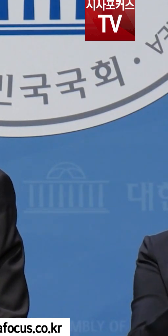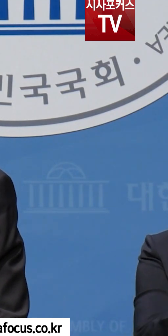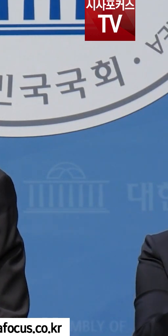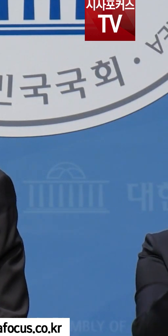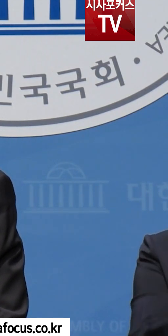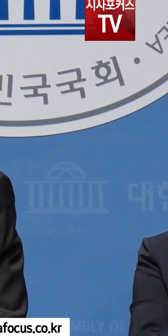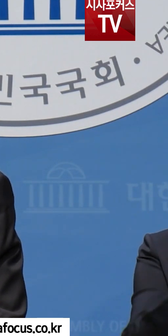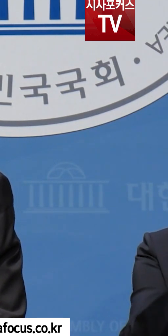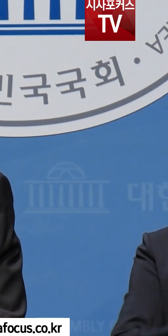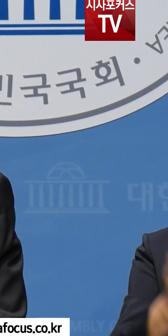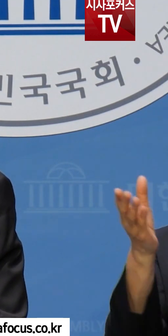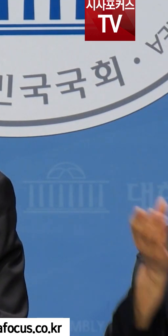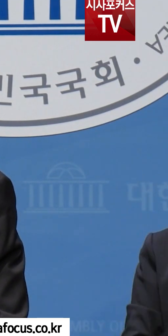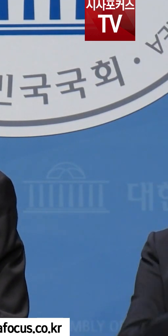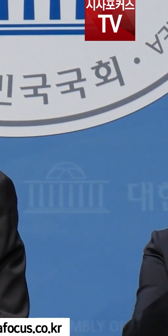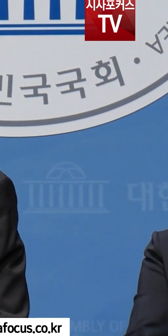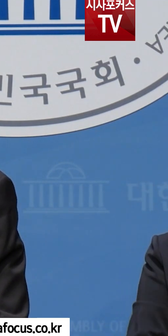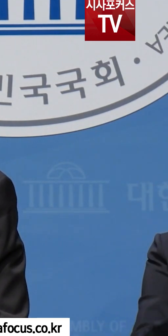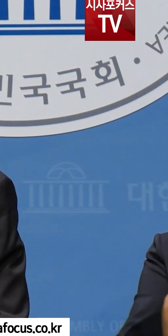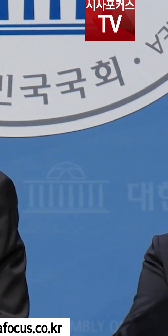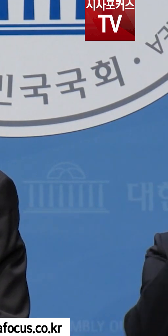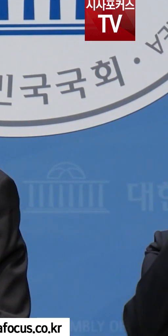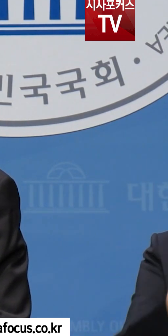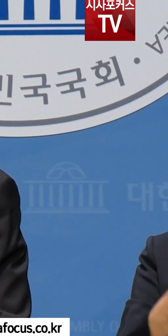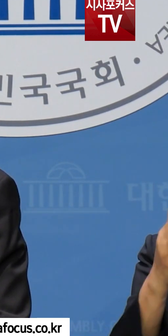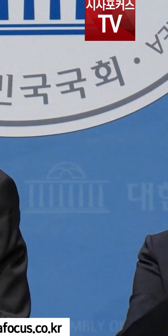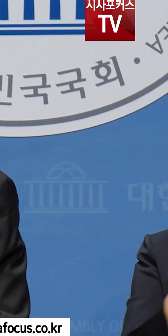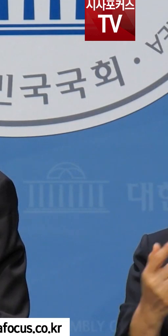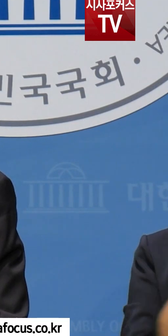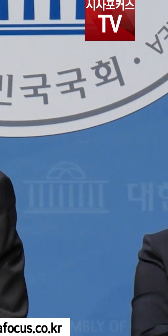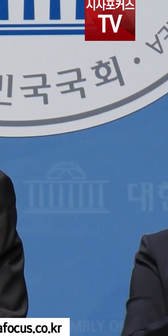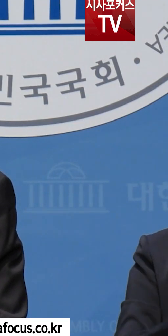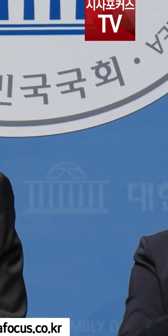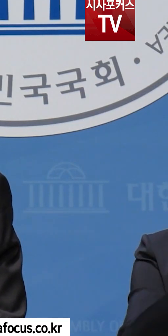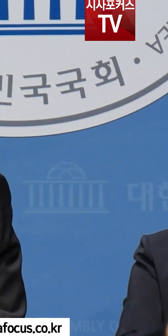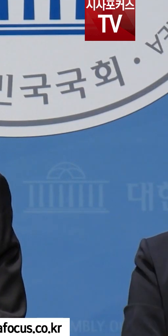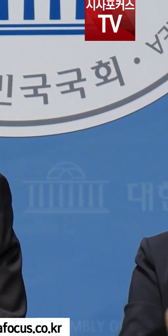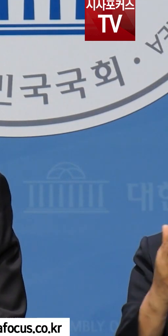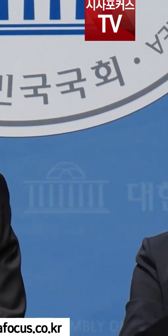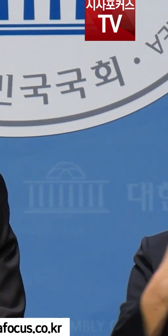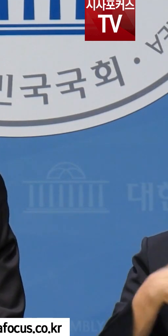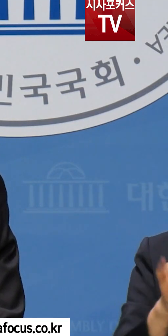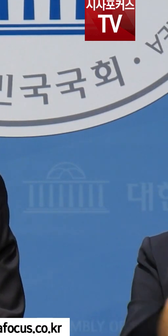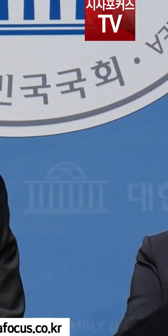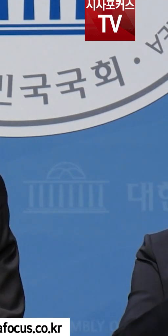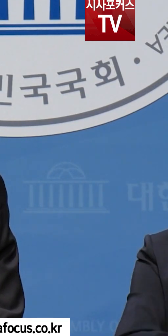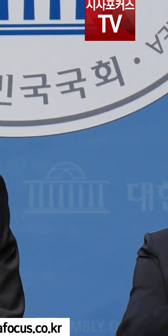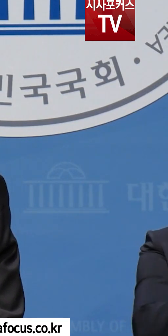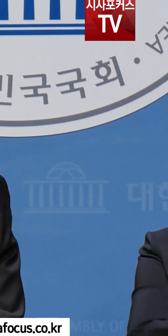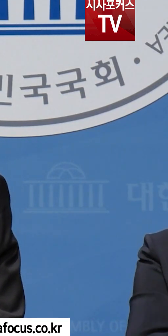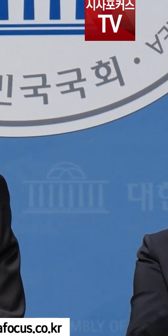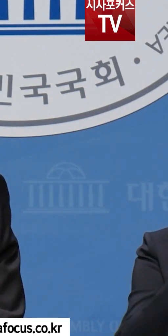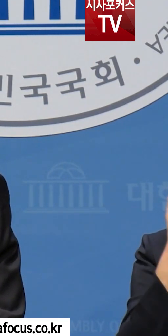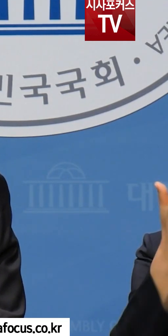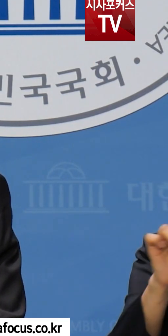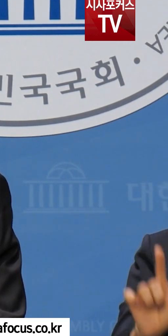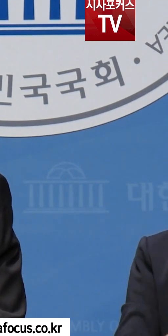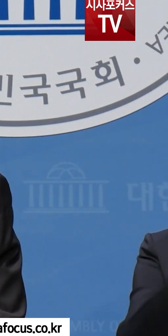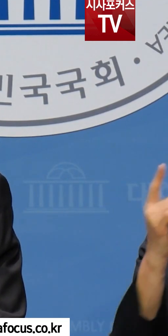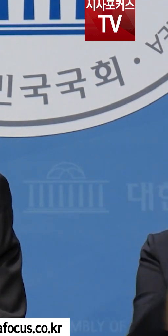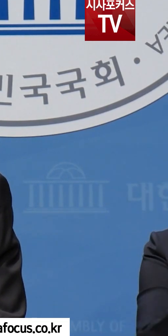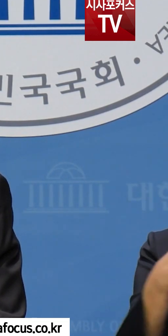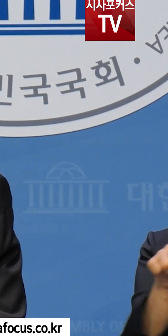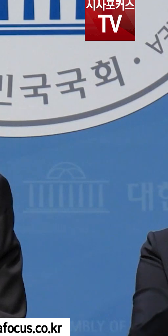사업, 공공임대 사업과 노후 공공임대 개선 사업 등 주거 약자의 기본권을 보장하고 삶을